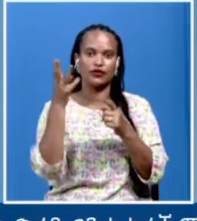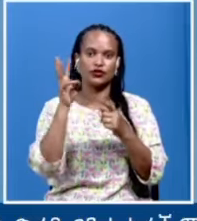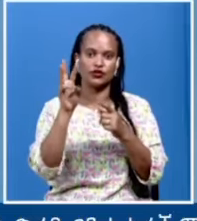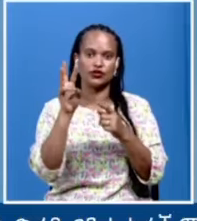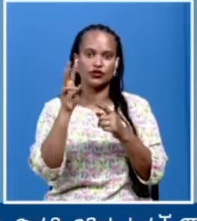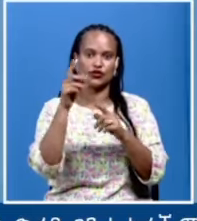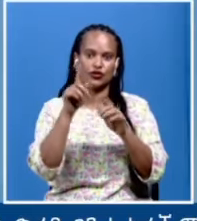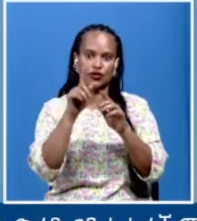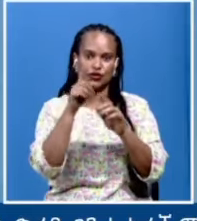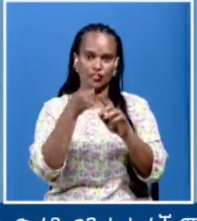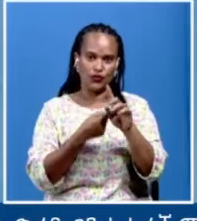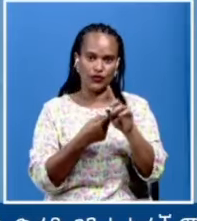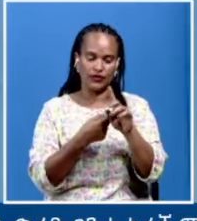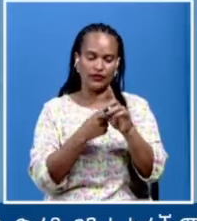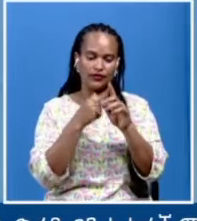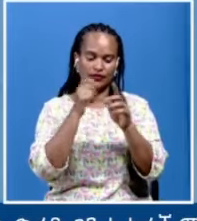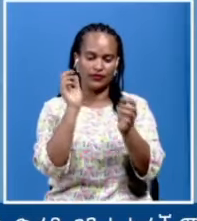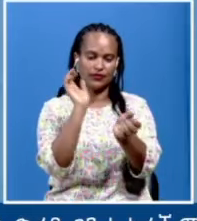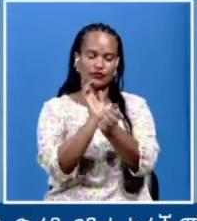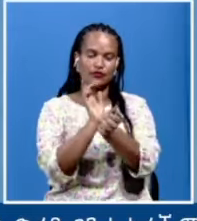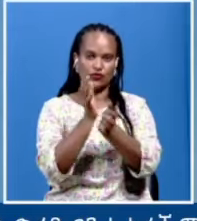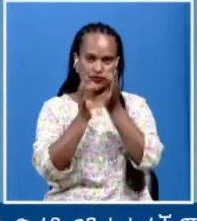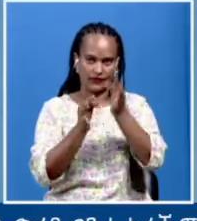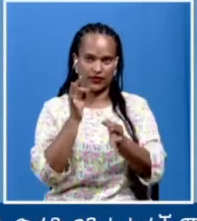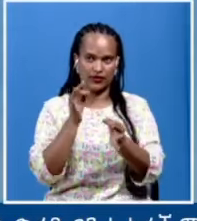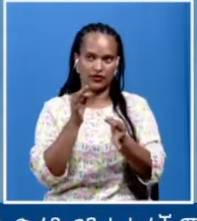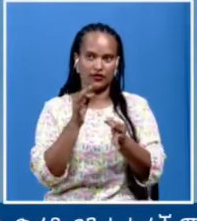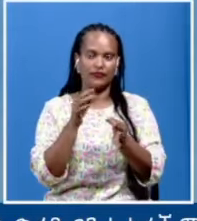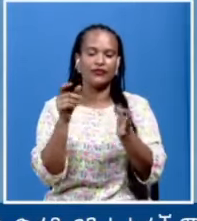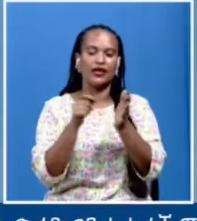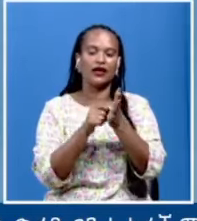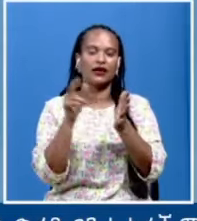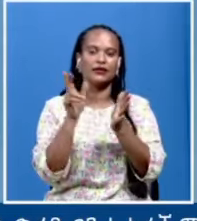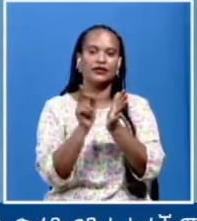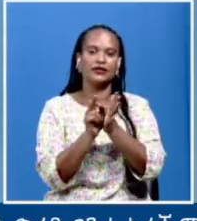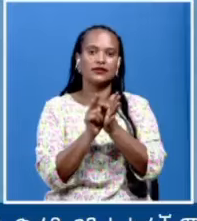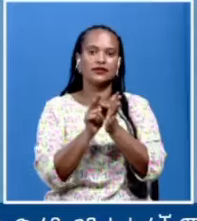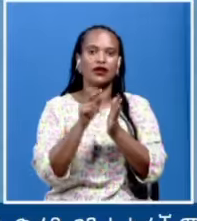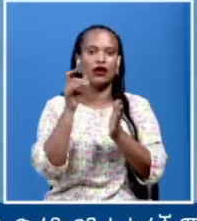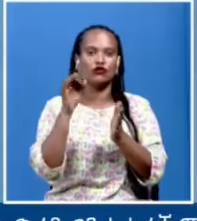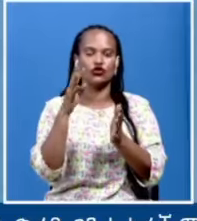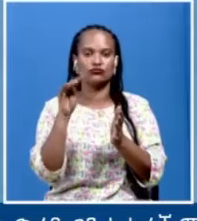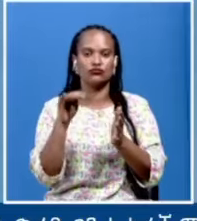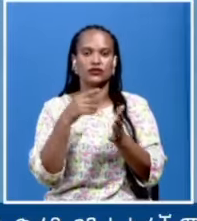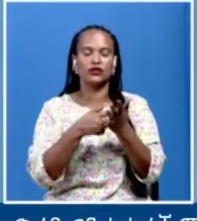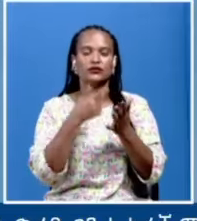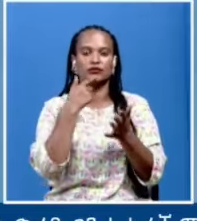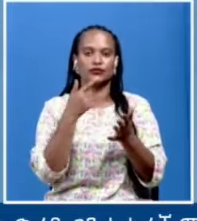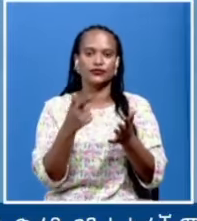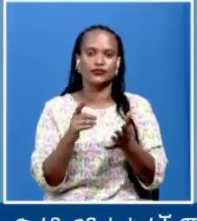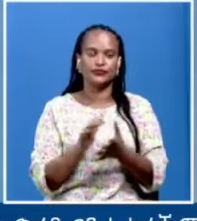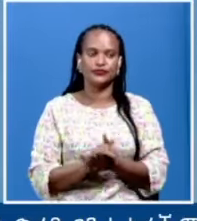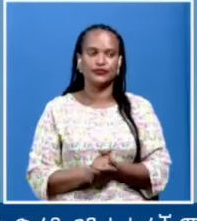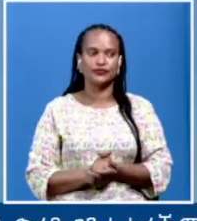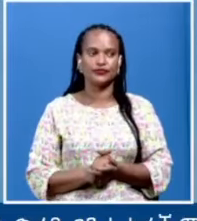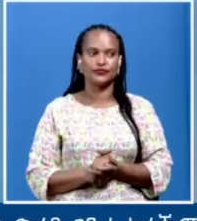ወርሒ ጽኑዕ ማእሰርቲ ንኽቕጽዑ ከም ዝተፈረደ ቤት ጽሕፈት ዓቃብ ሕጊ ወረዳ ጋንታ ኣፉሽም እዩ ነዚሉ ዘሎ።